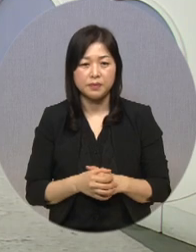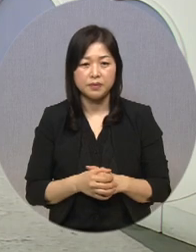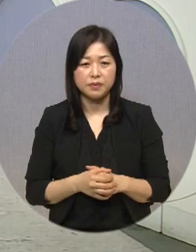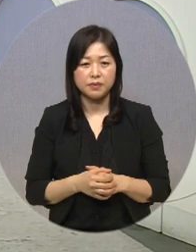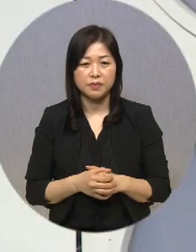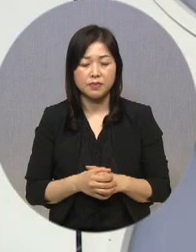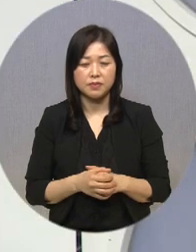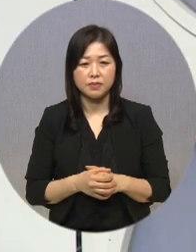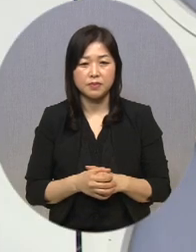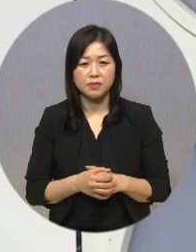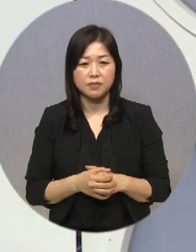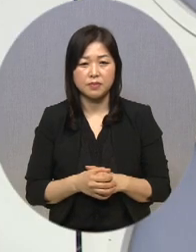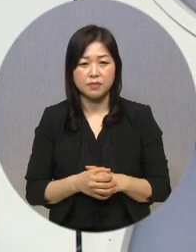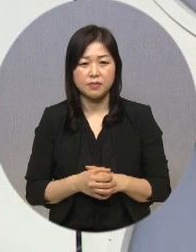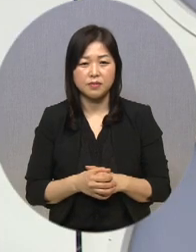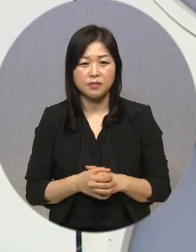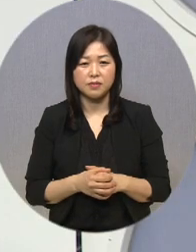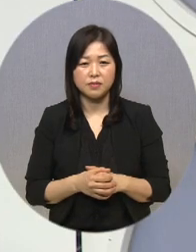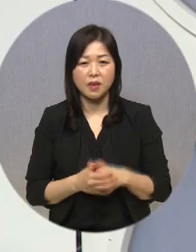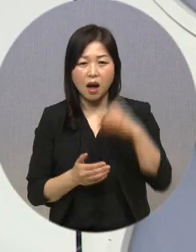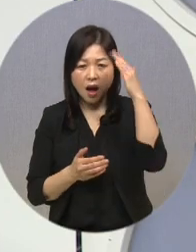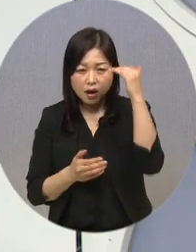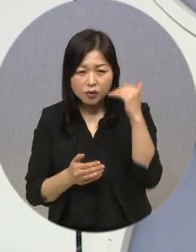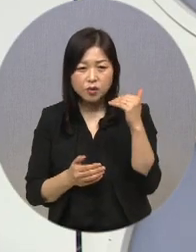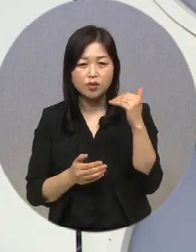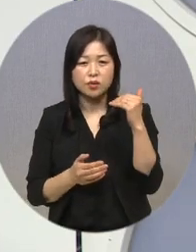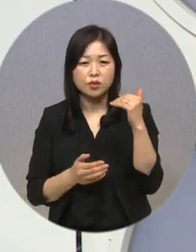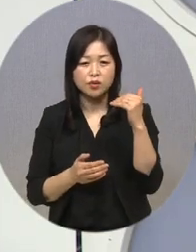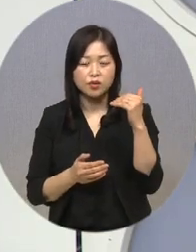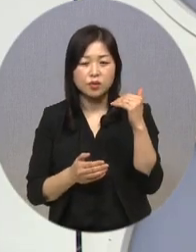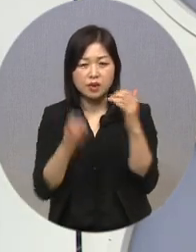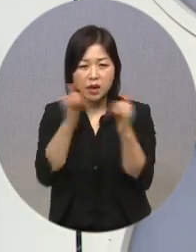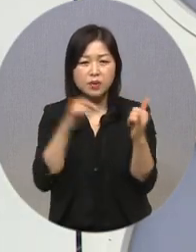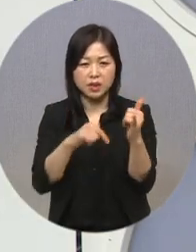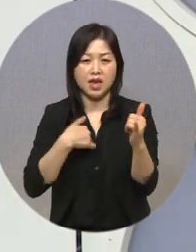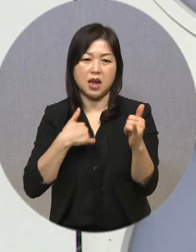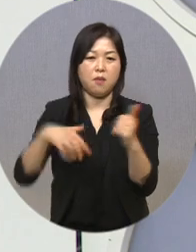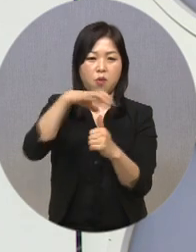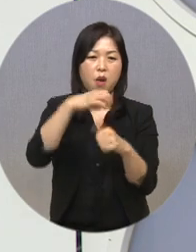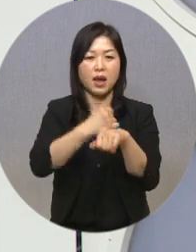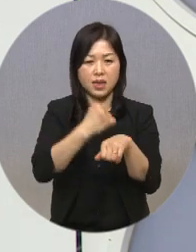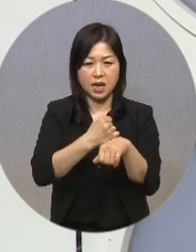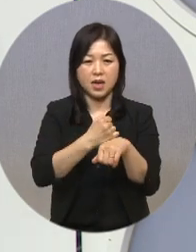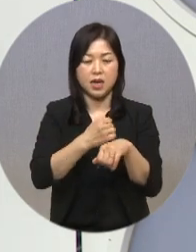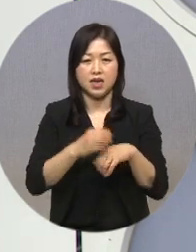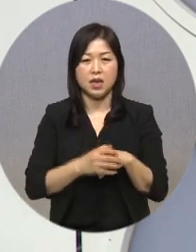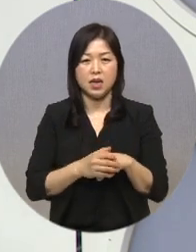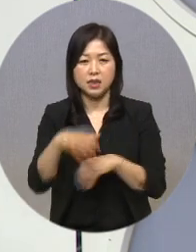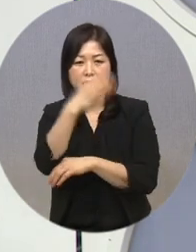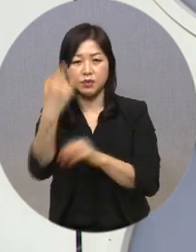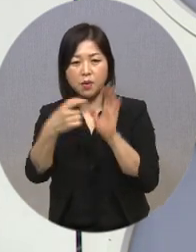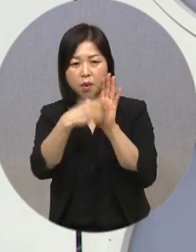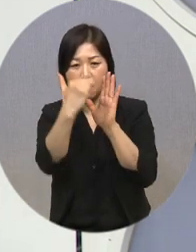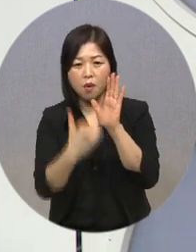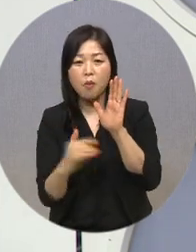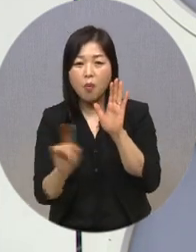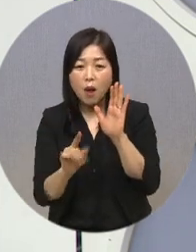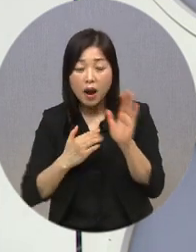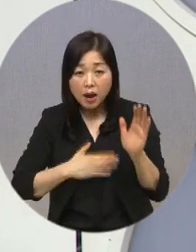했습니다. 이 한인들이 자기 타운을 지키겠다. 신문에 뭐라고 난지